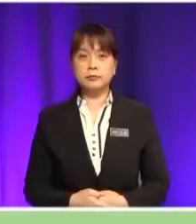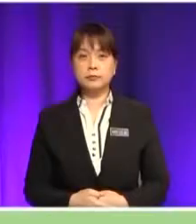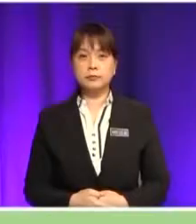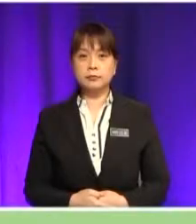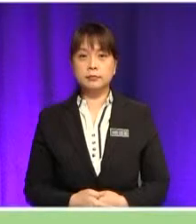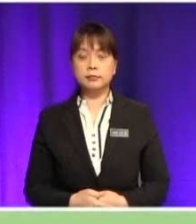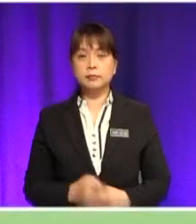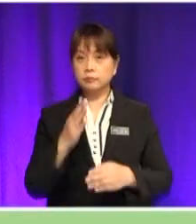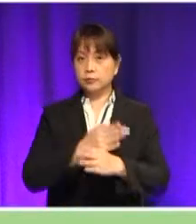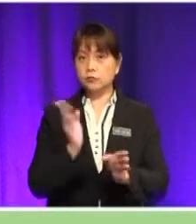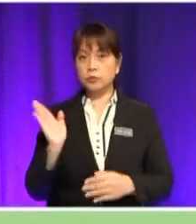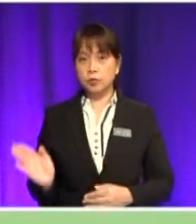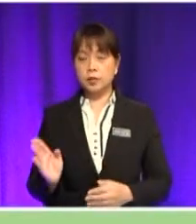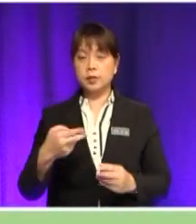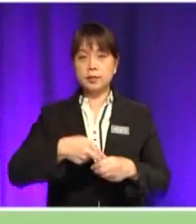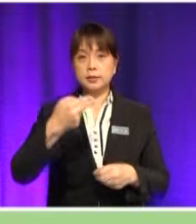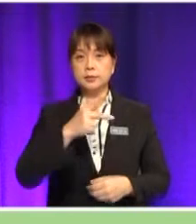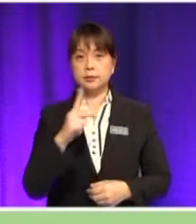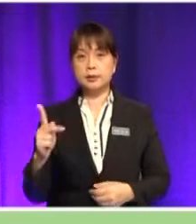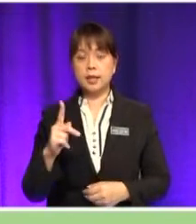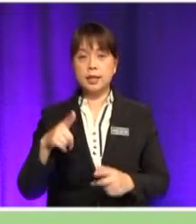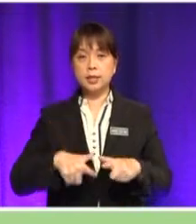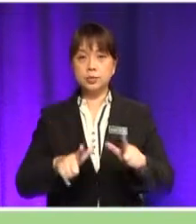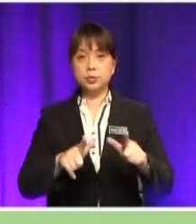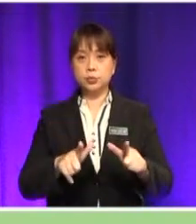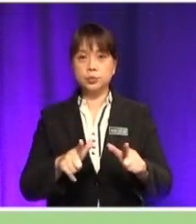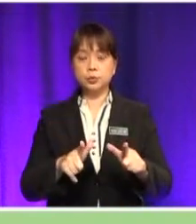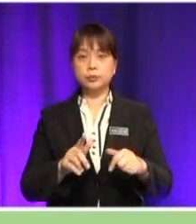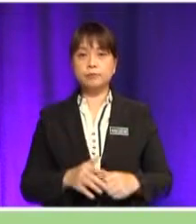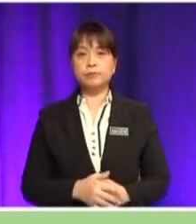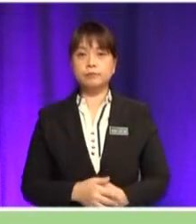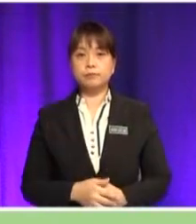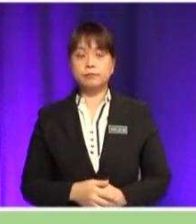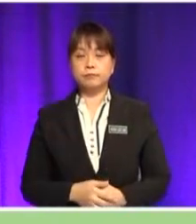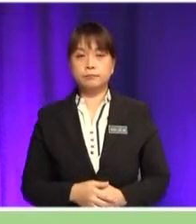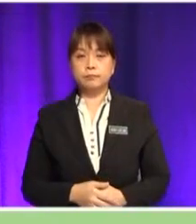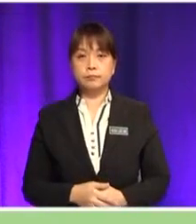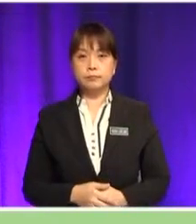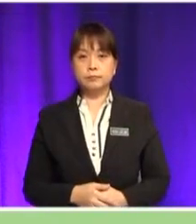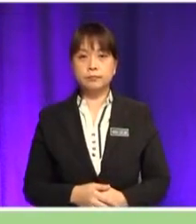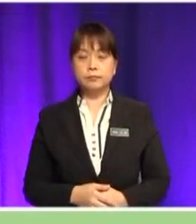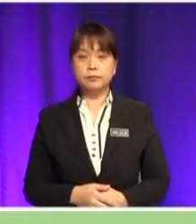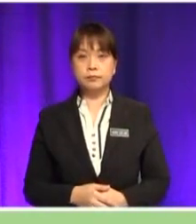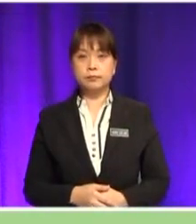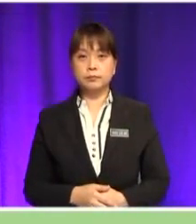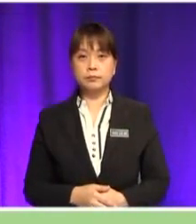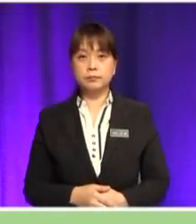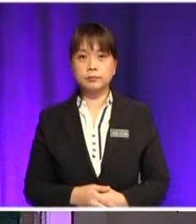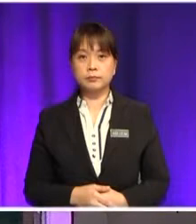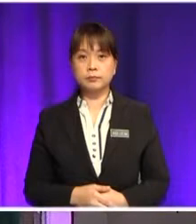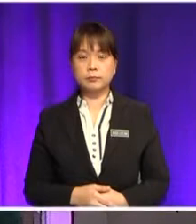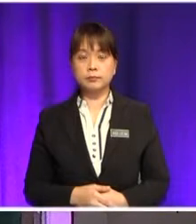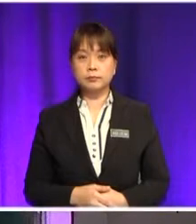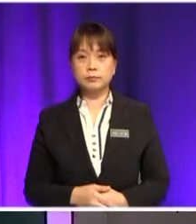menghasilkan halaju udara yang berpisah itu yang pertama itu yang pertama bentuk erupsi tadi bentuk bercanda tadi